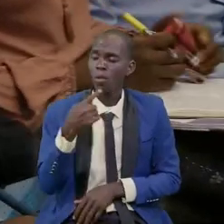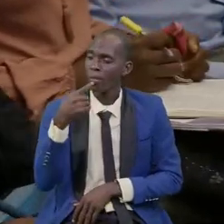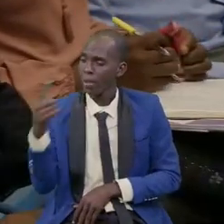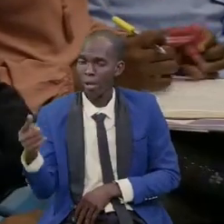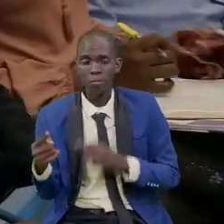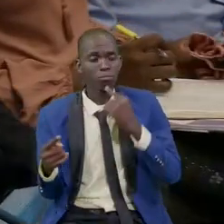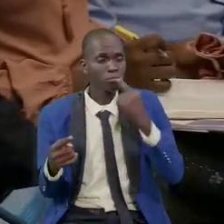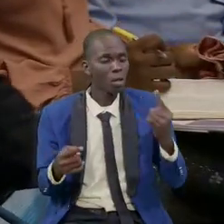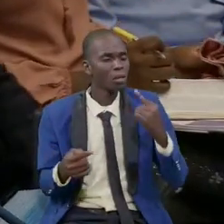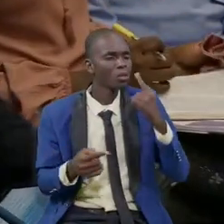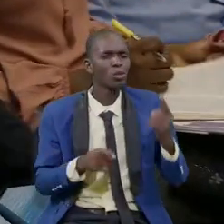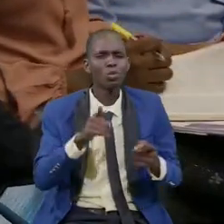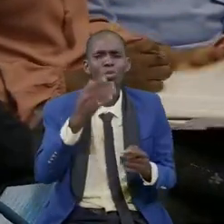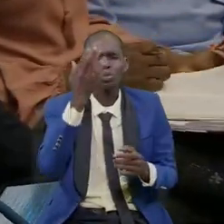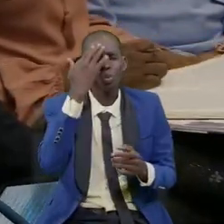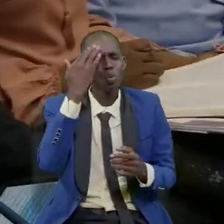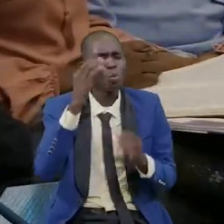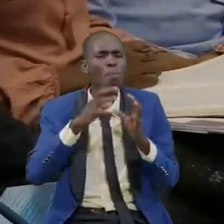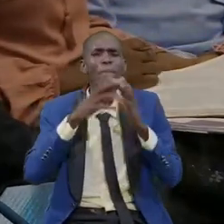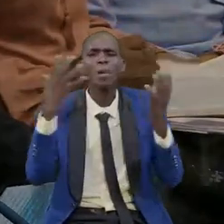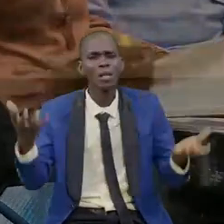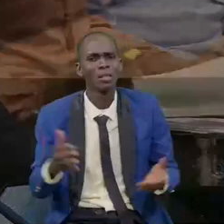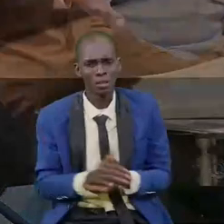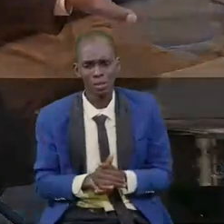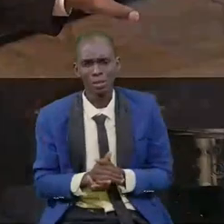tu dis ça. Tu connais beaucoup, hein?